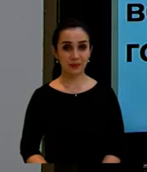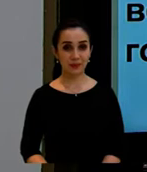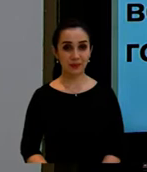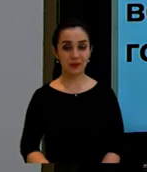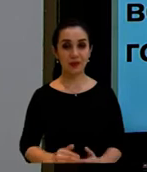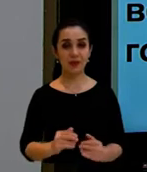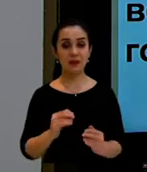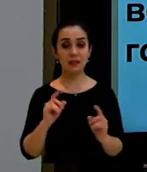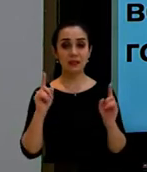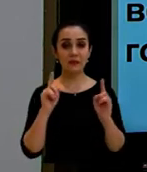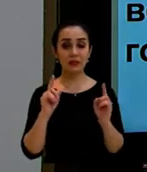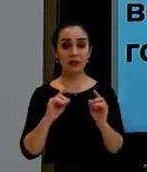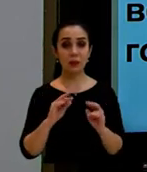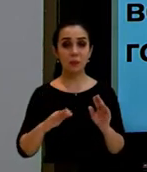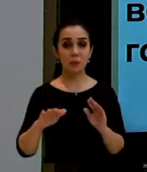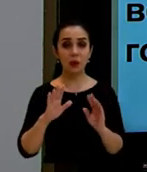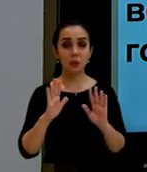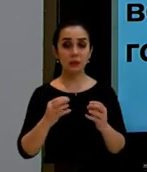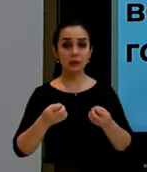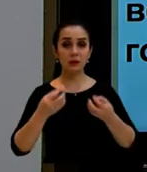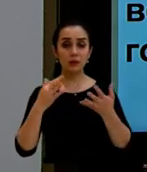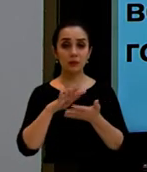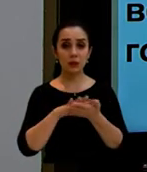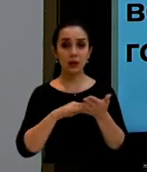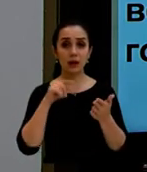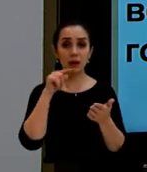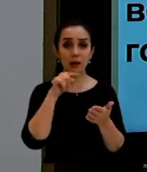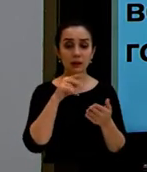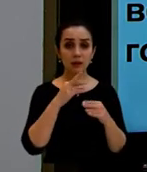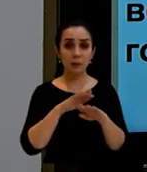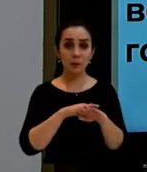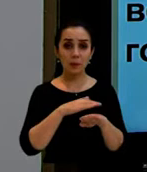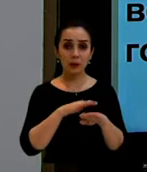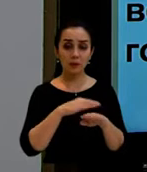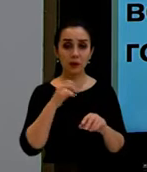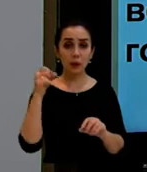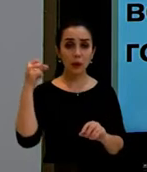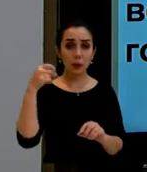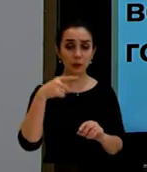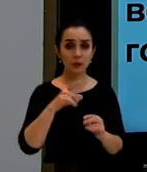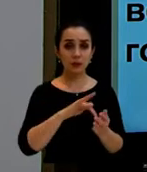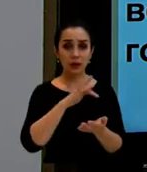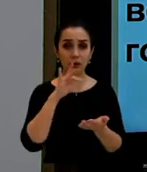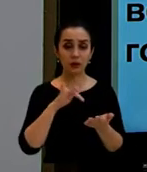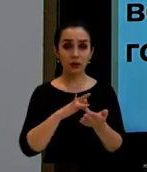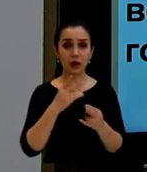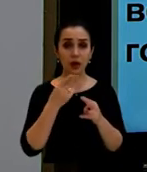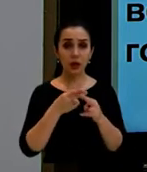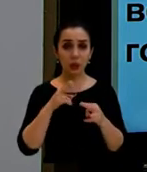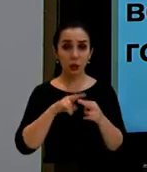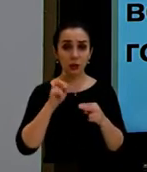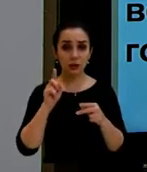Звезда полей будет продолжать сиять и касаться приветливым лучиком городов,